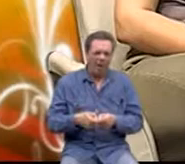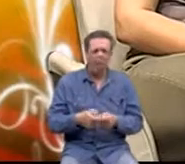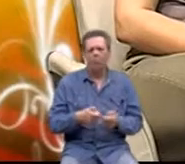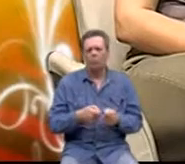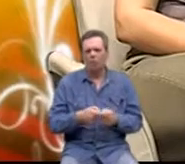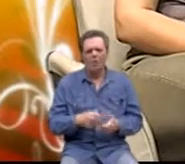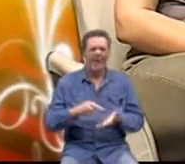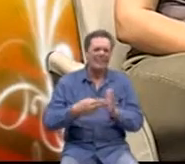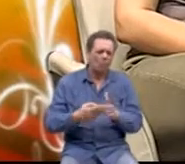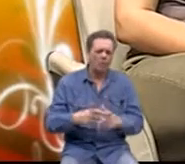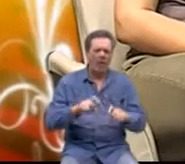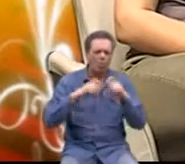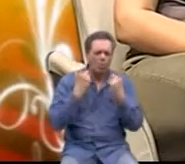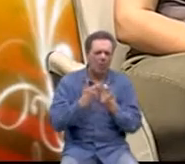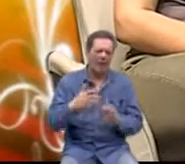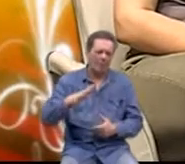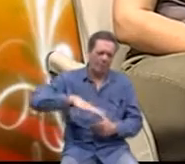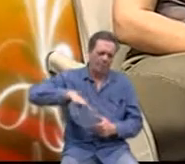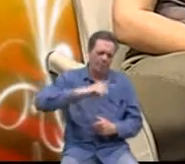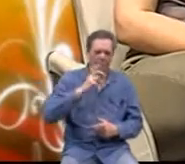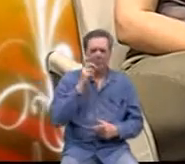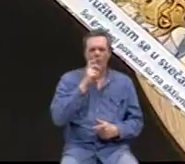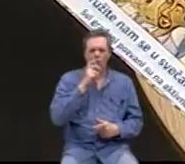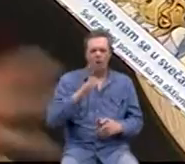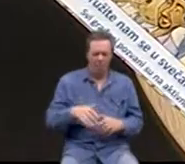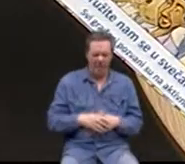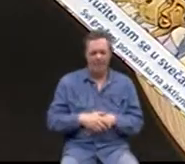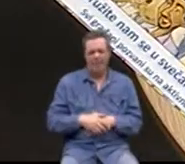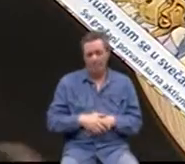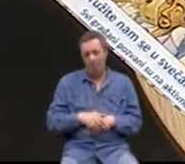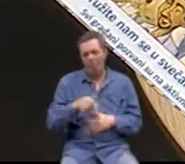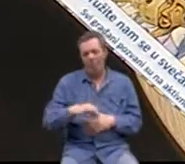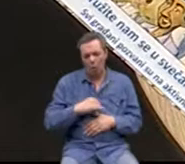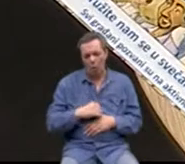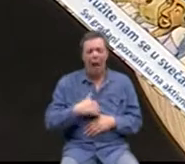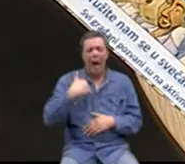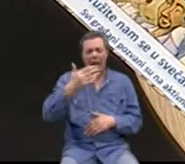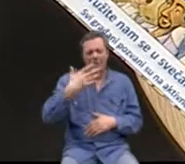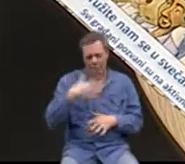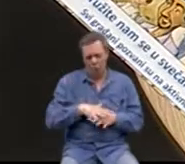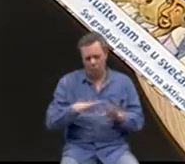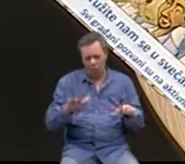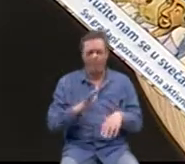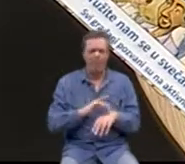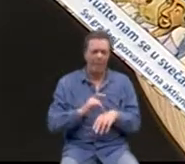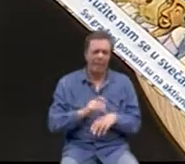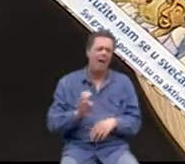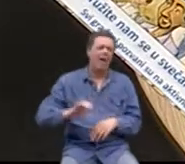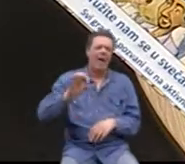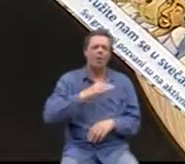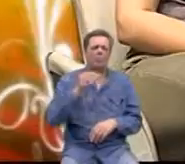udruženja, institucija, ustanova sa područja Črnomerca ove godine, samo Črnomerca, kasnije se možemo širiti. Petak slavimo Europski dan